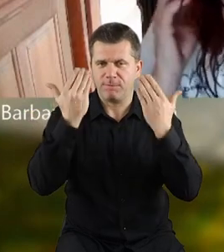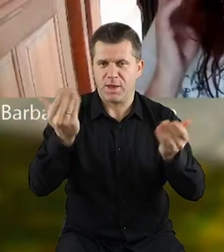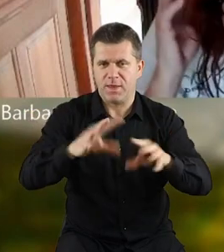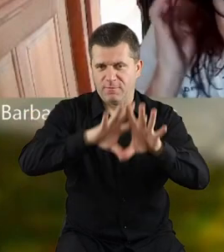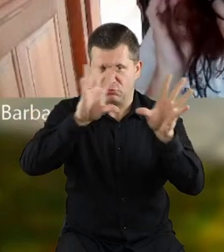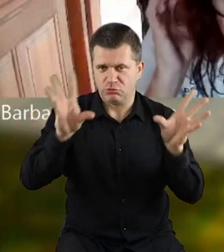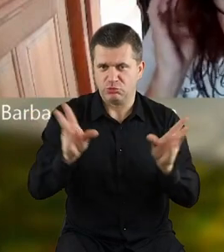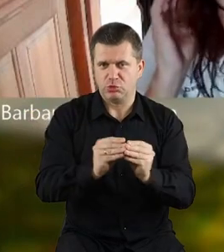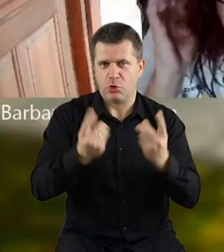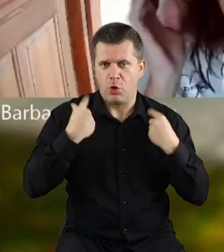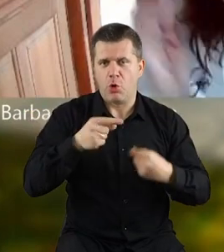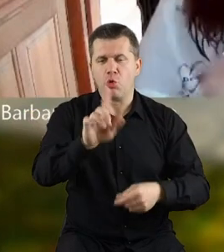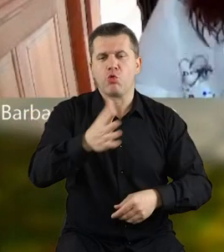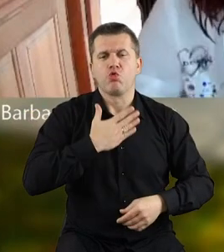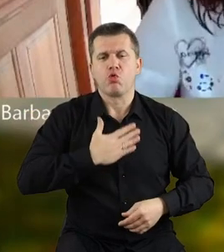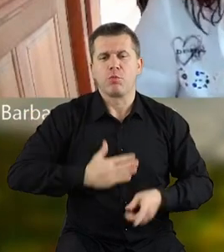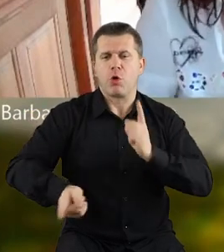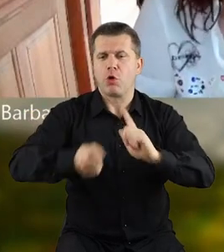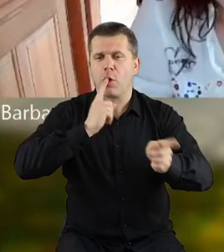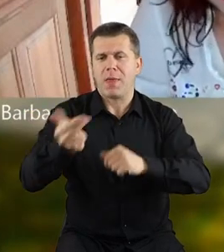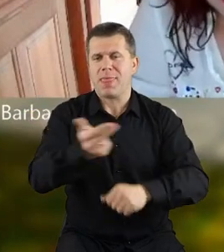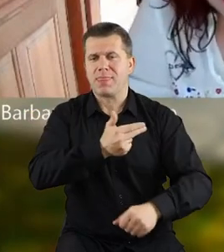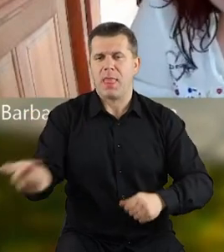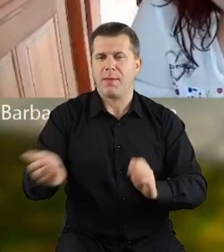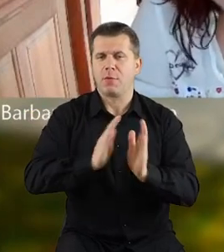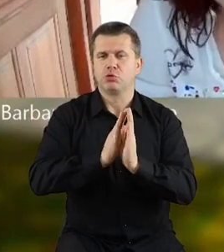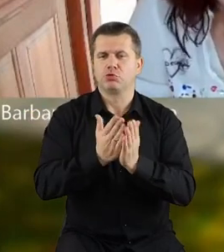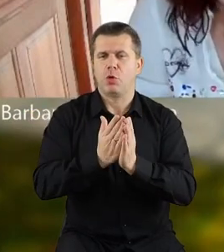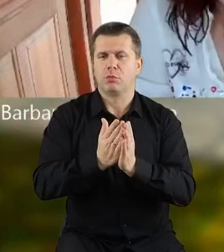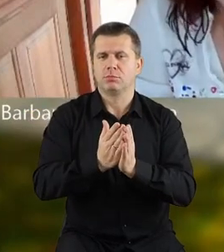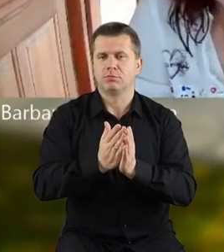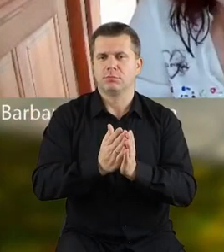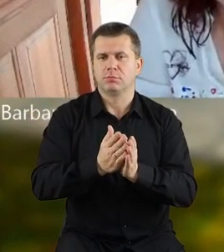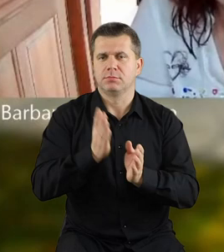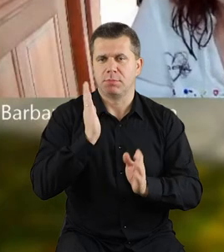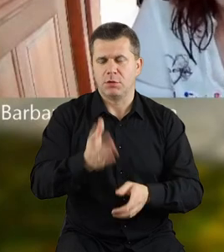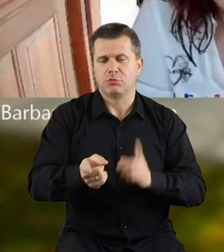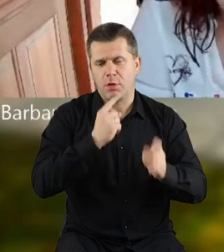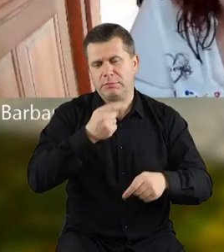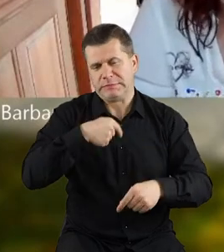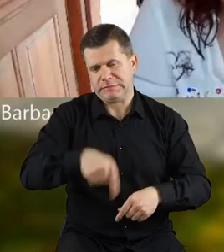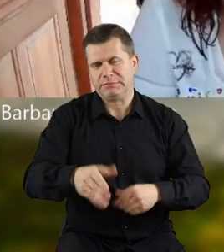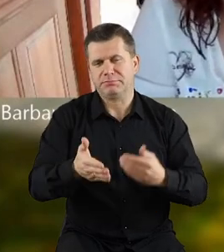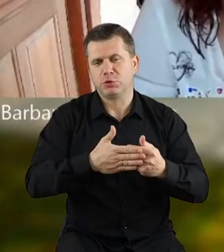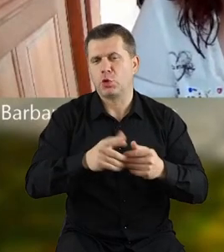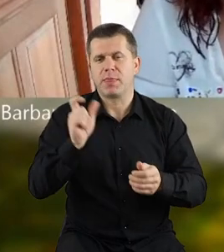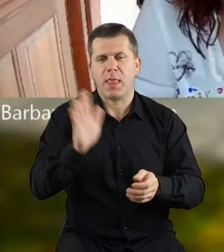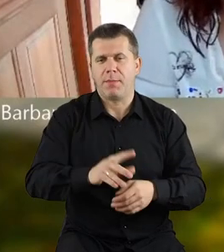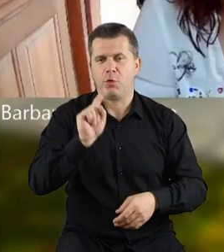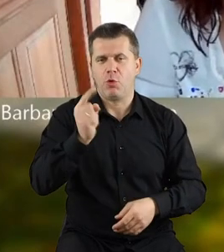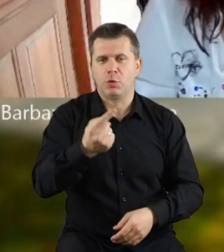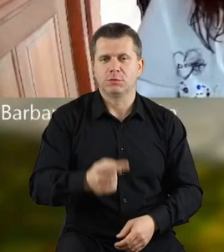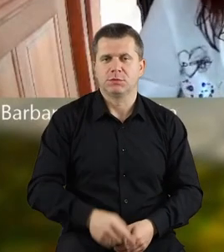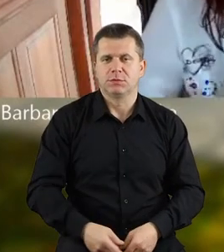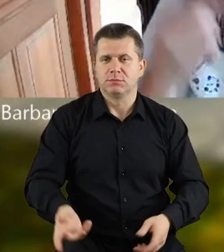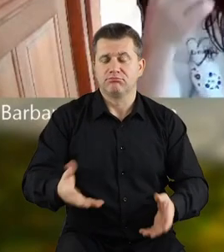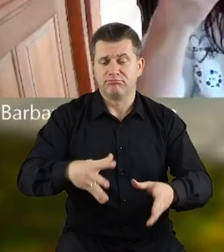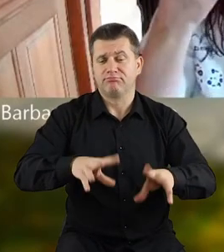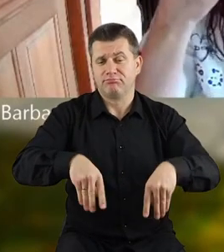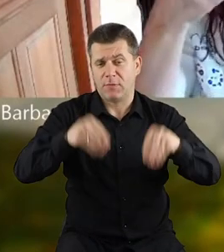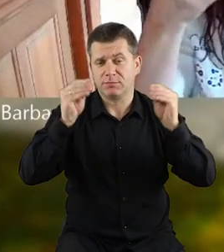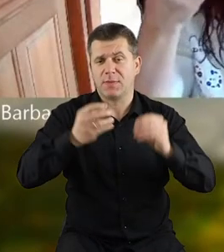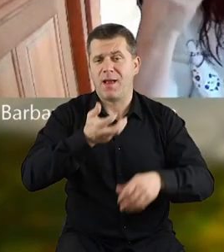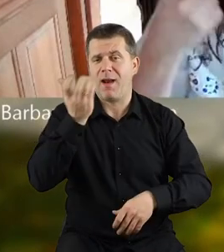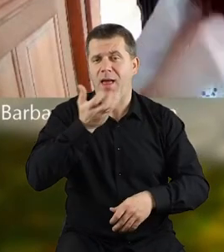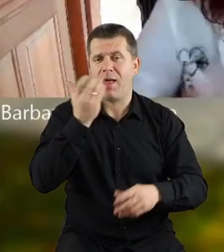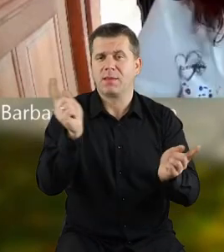samym witamy wszystkich, którzy lubią rozmawiać o książkach, bo to będziemy robić przez najbliższą godzinę przynajmniej.